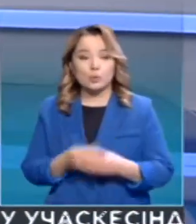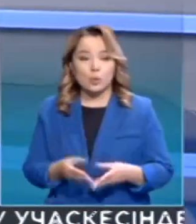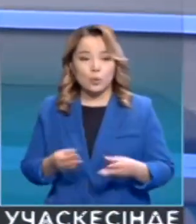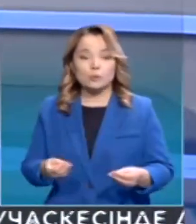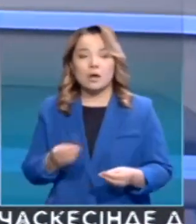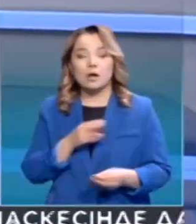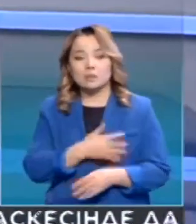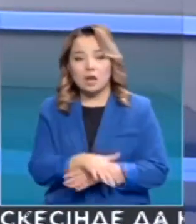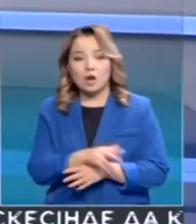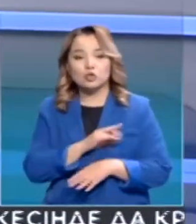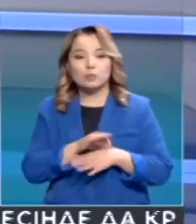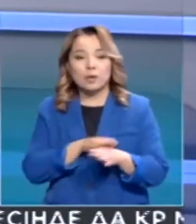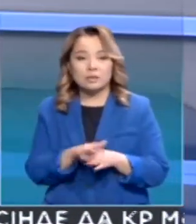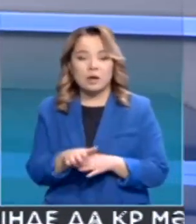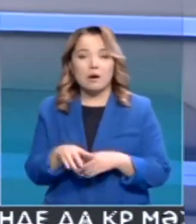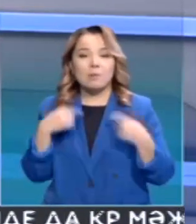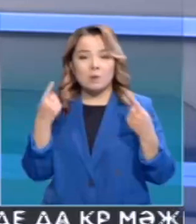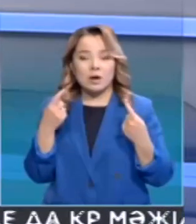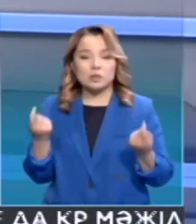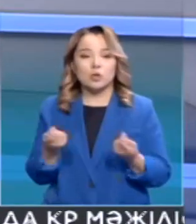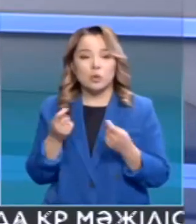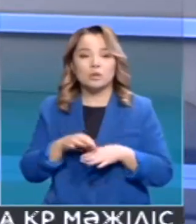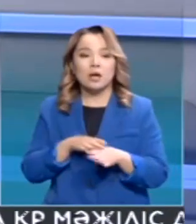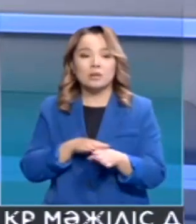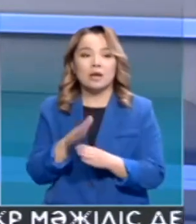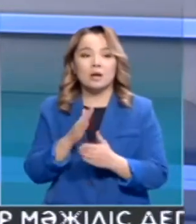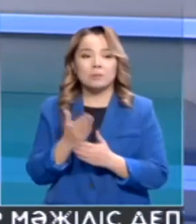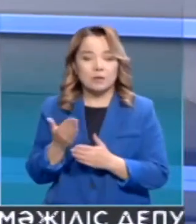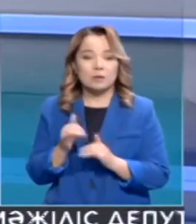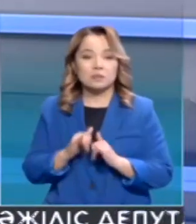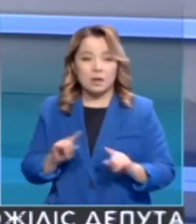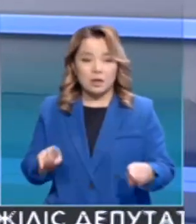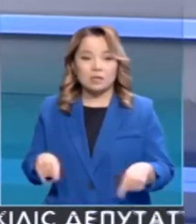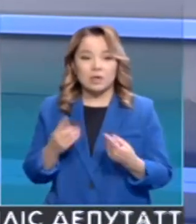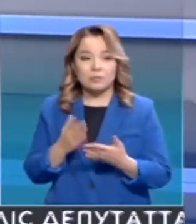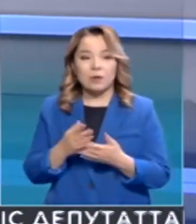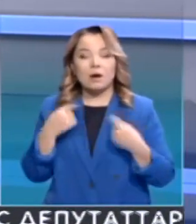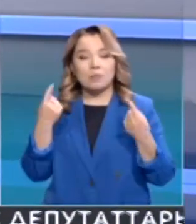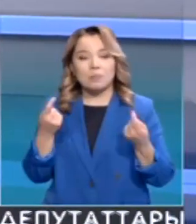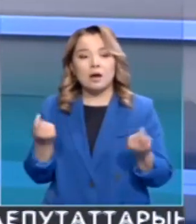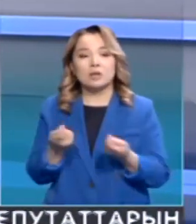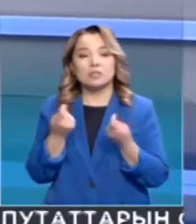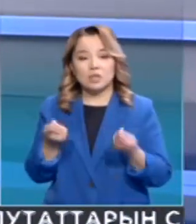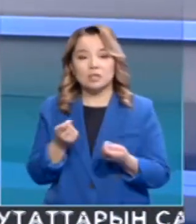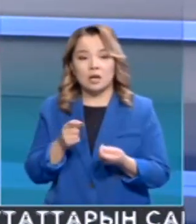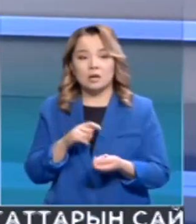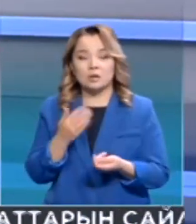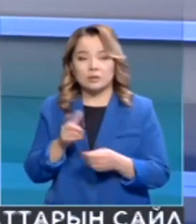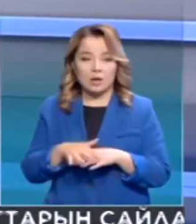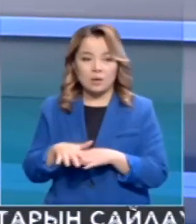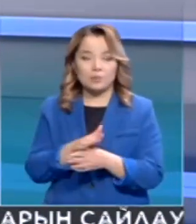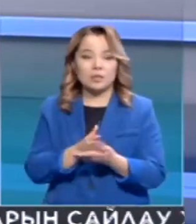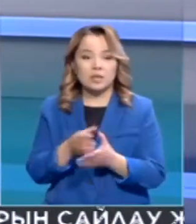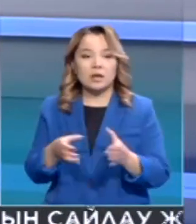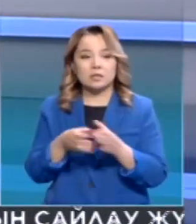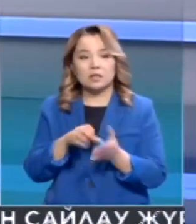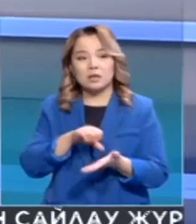дала жұмыстары және мал төлдету науқаны қызып тұрса да, малшы қауым саяси науқаннан шет қалған